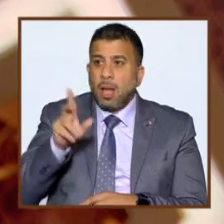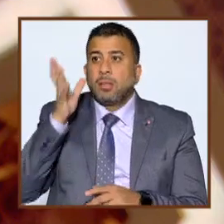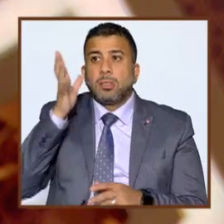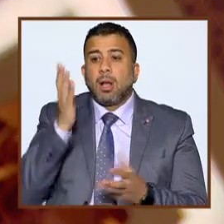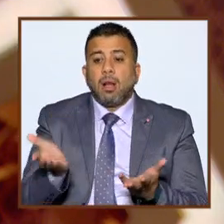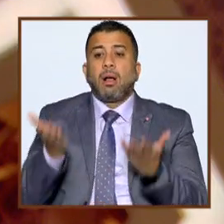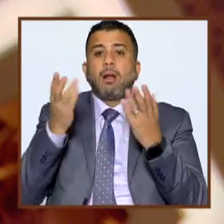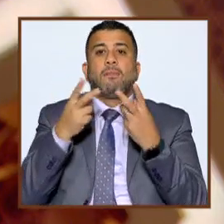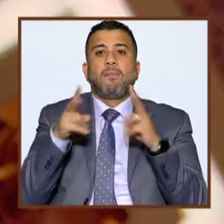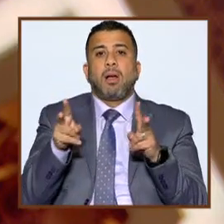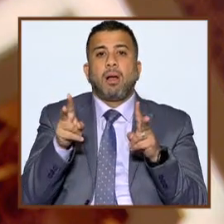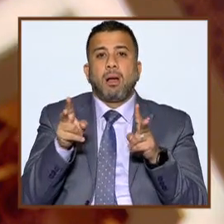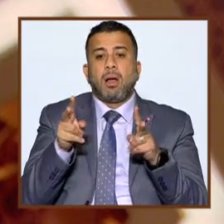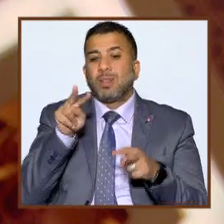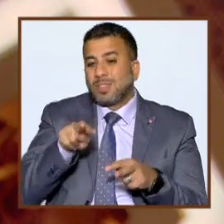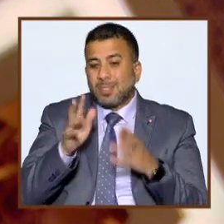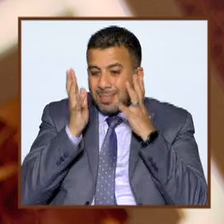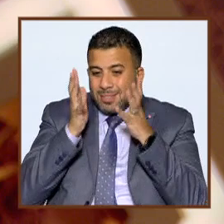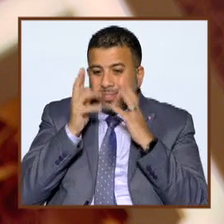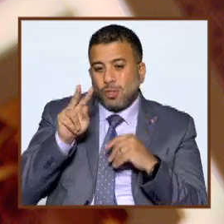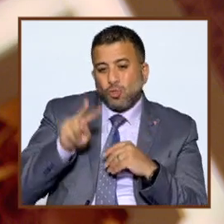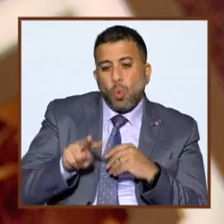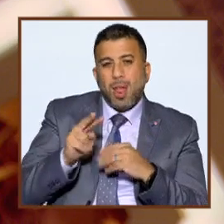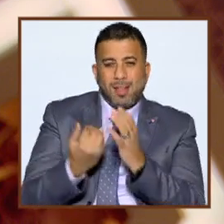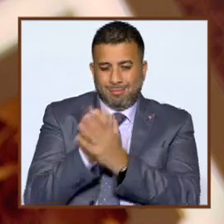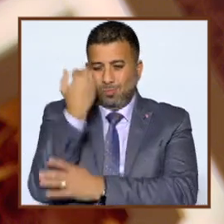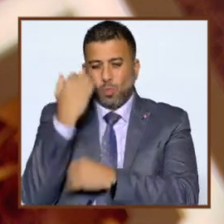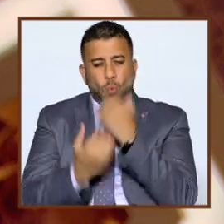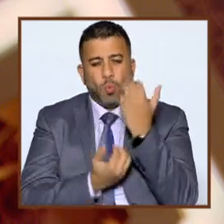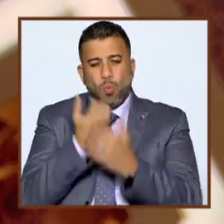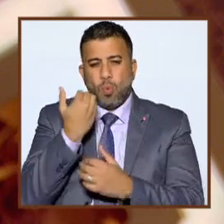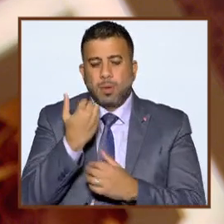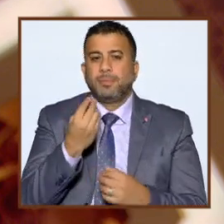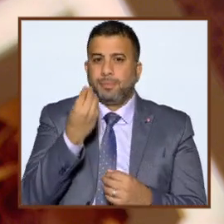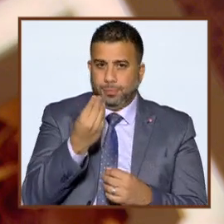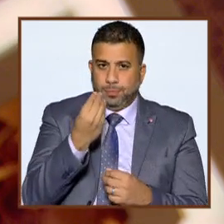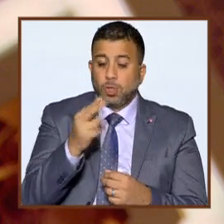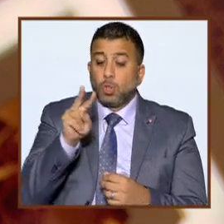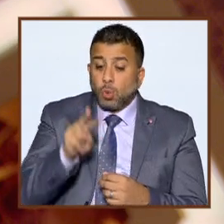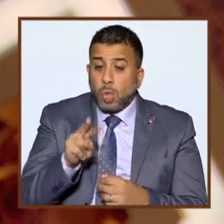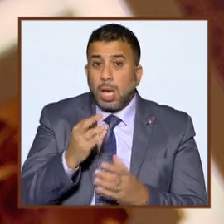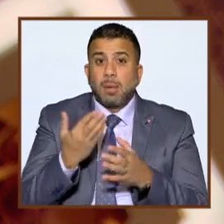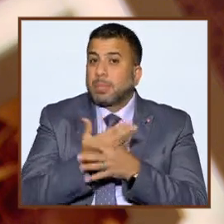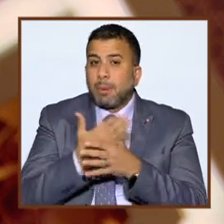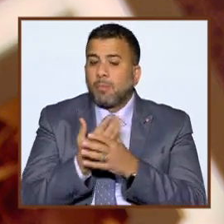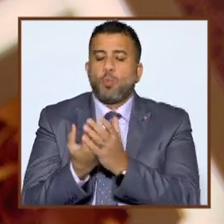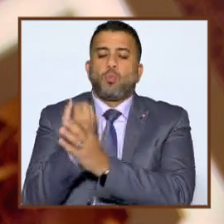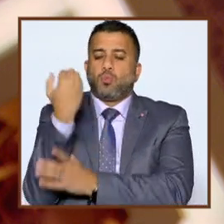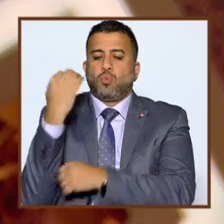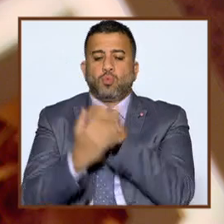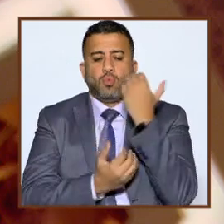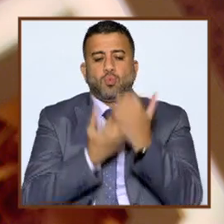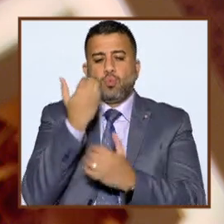بارك الله فيك ورضي الله عنك وزادك الله حرصا. بالنسبة لسنة الوضوء سببها الوضوء السنة الوضوء هذه سببها